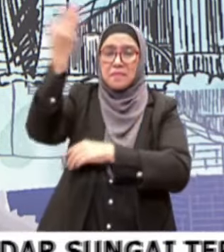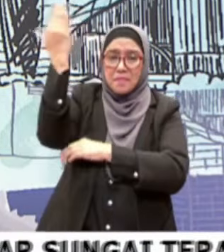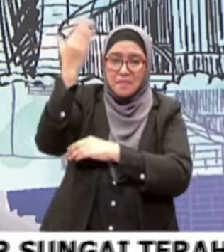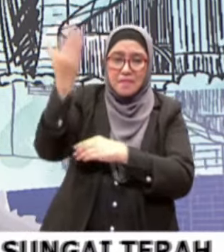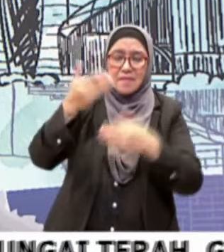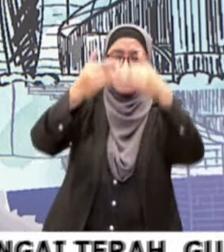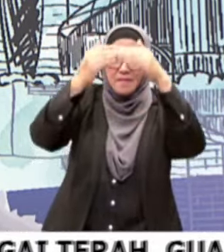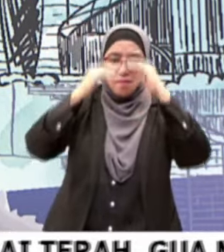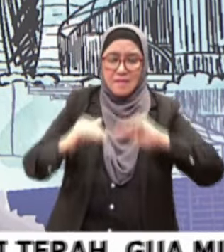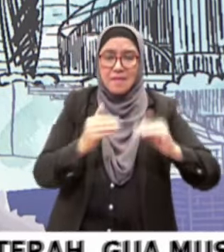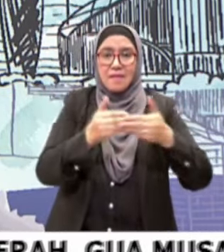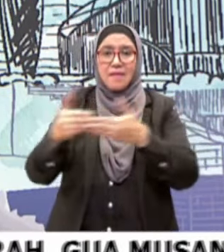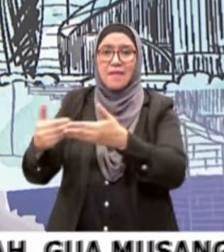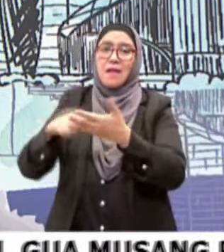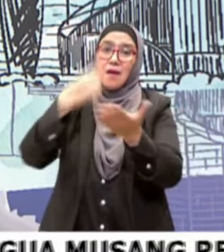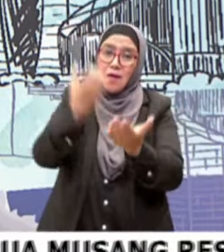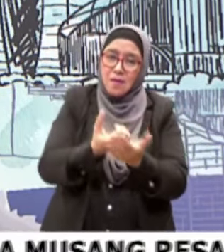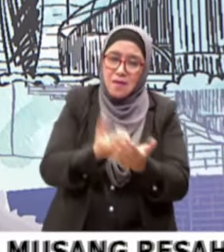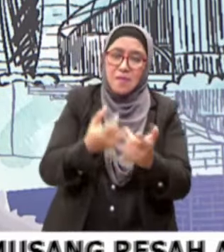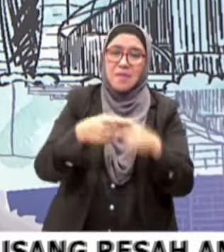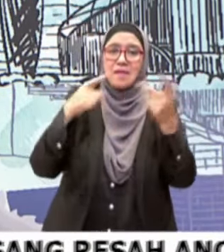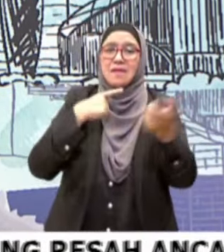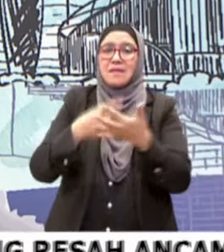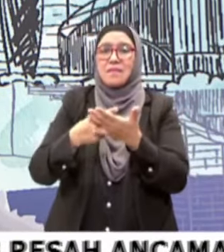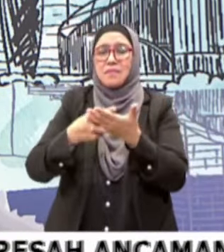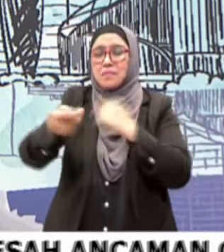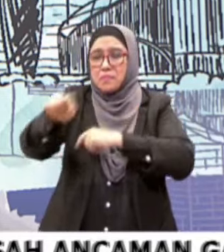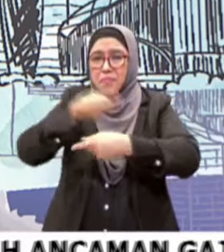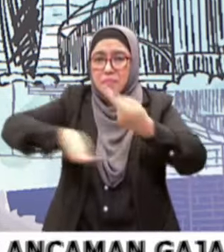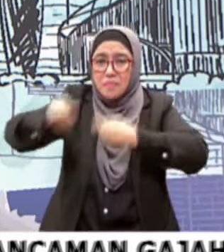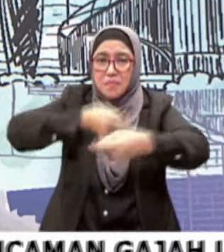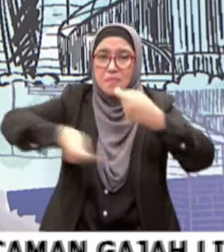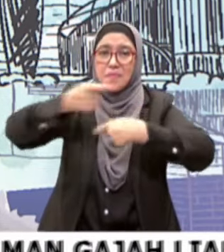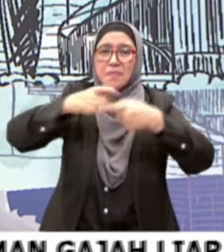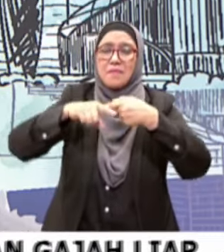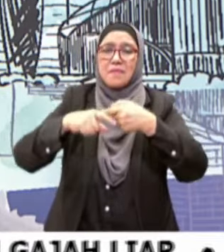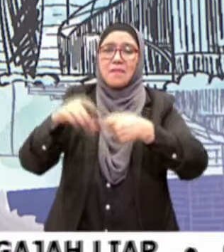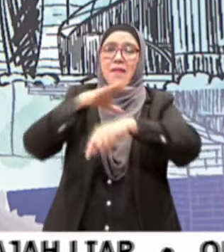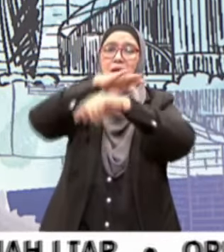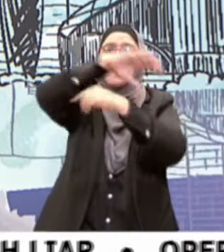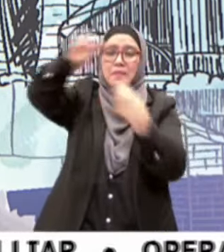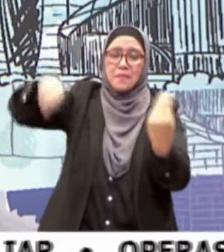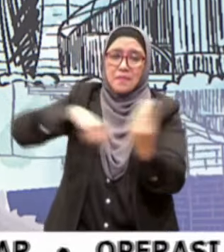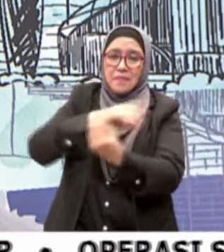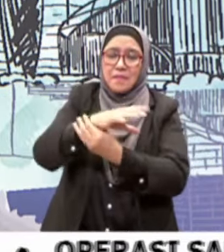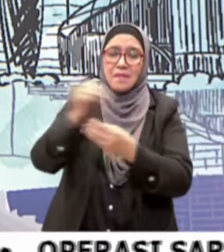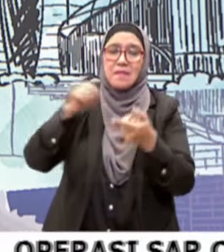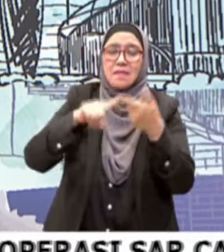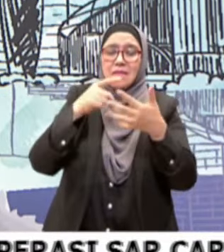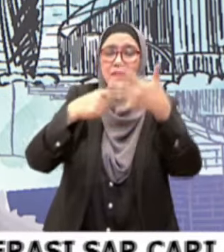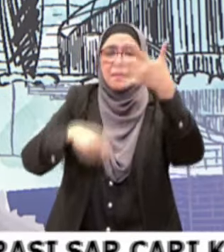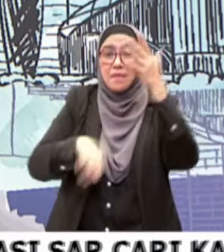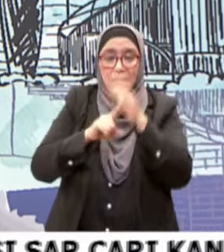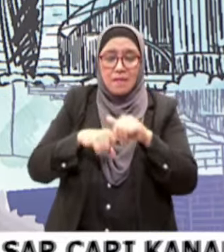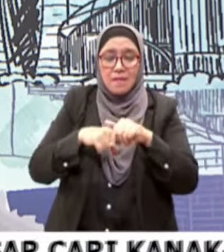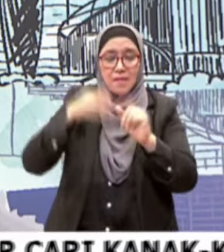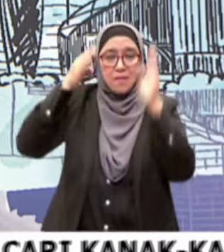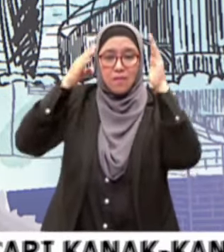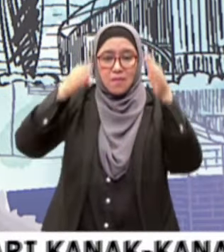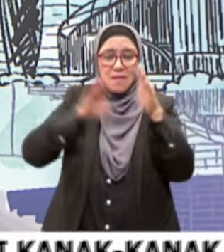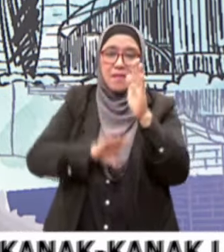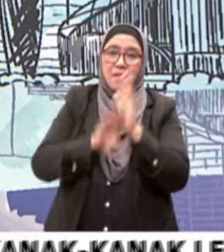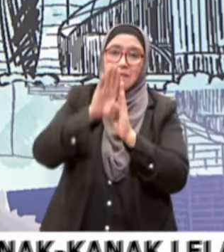pedagangan alat sekitar media sosial yang sudah tentu akan memberi penumpukan kepada pembangunan Malaysia selaras dengan apa yang diciptakan